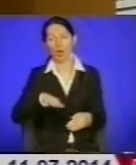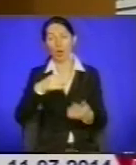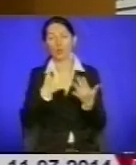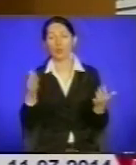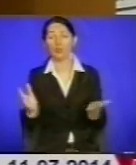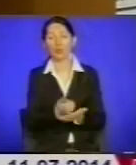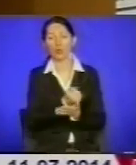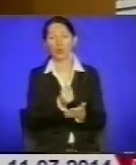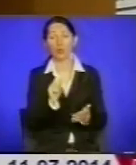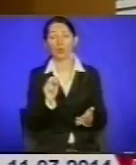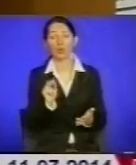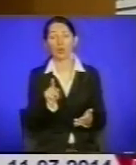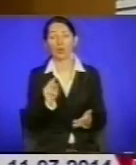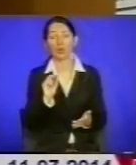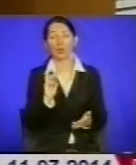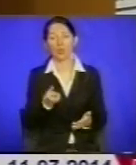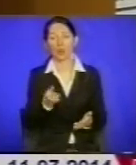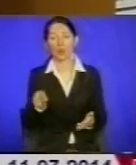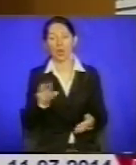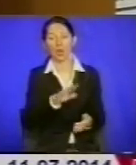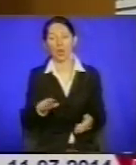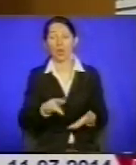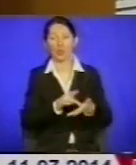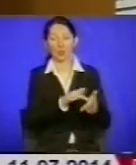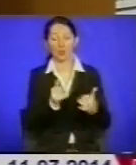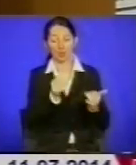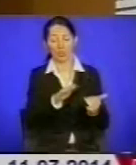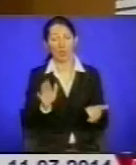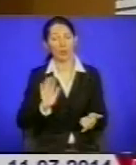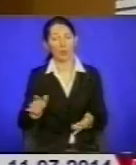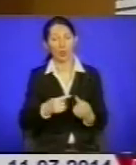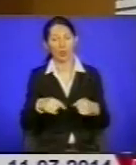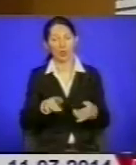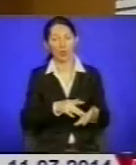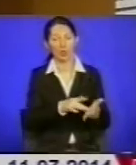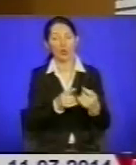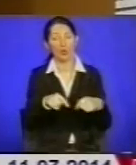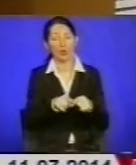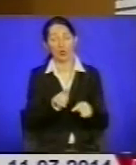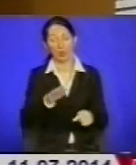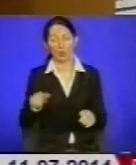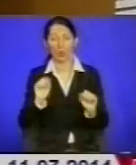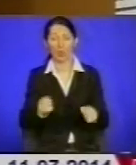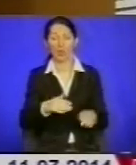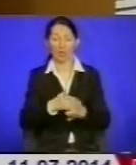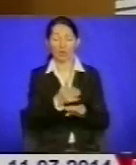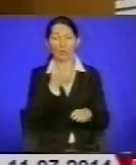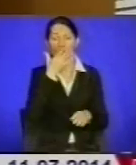здобутки, що чим край екскурсії будемо для дітей організовували, щоб діти змогли якісно і гарно відпочити, а